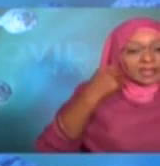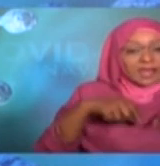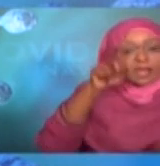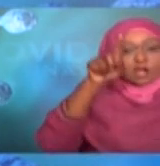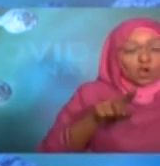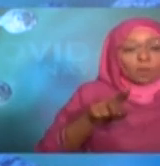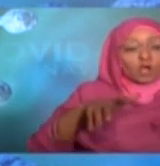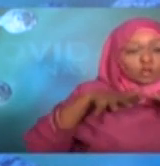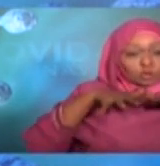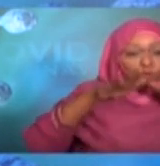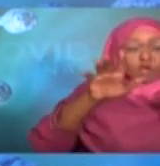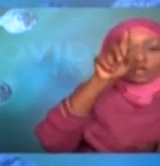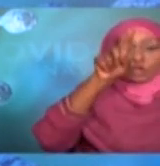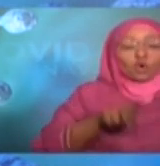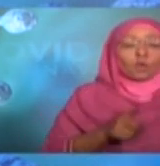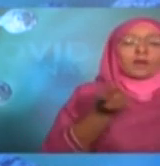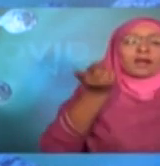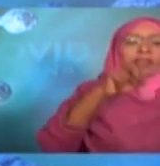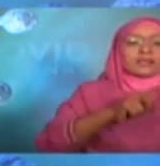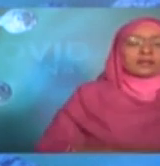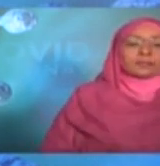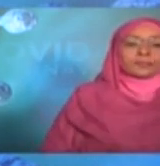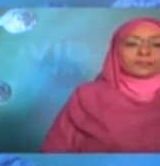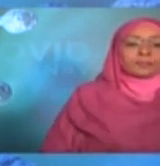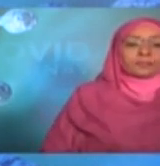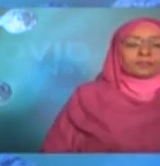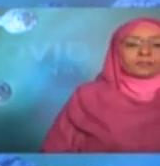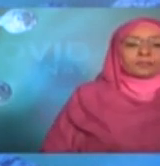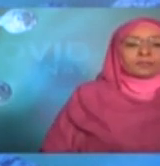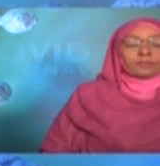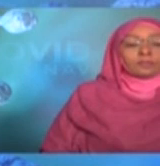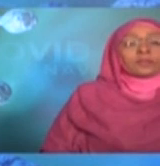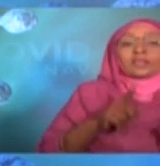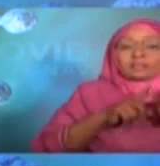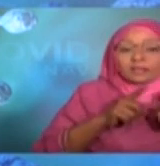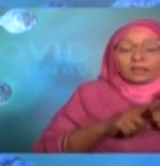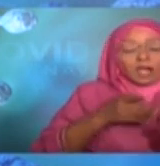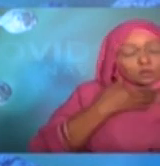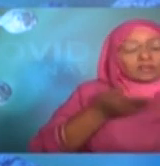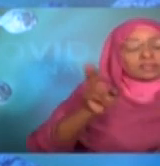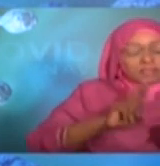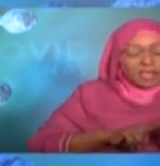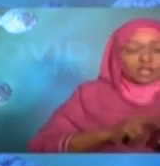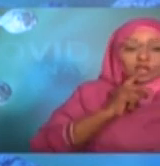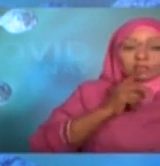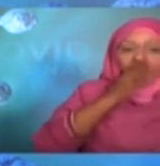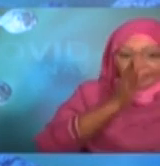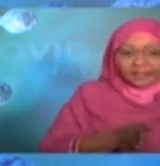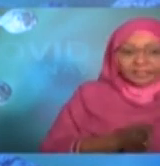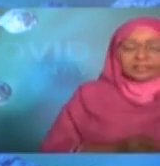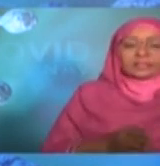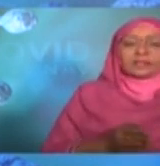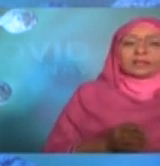بالضرورة يوم غد. من ناحية ثانية نود أن نؤكد بأنه